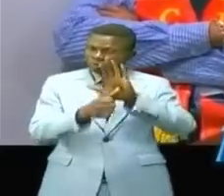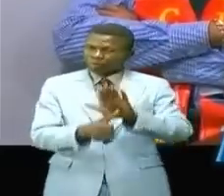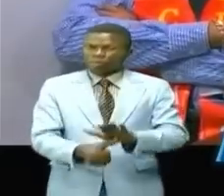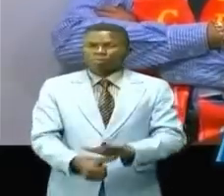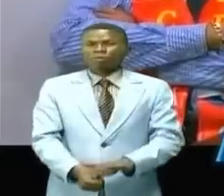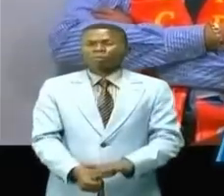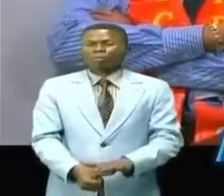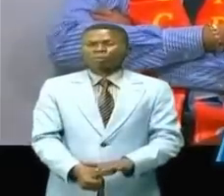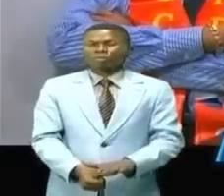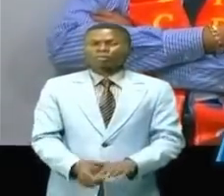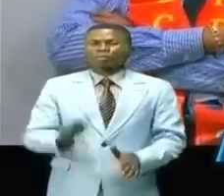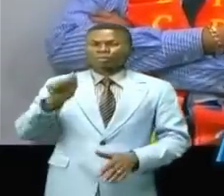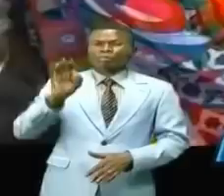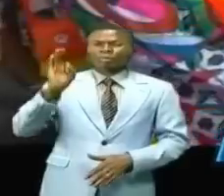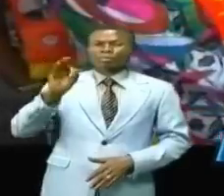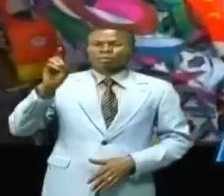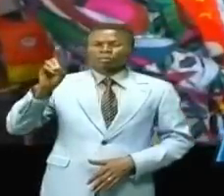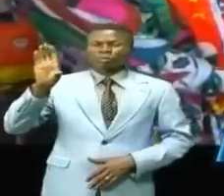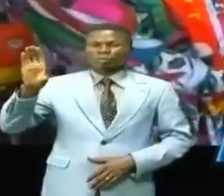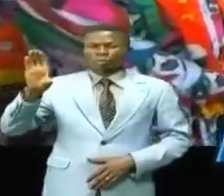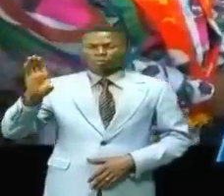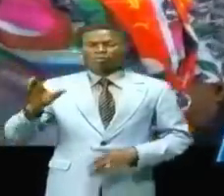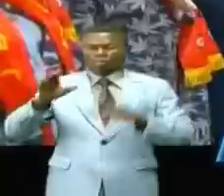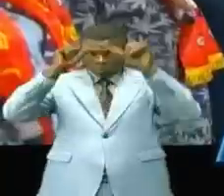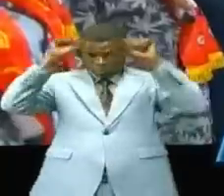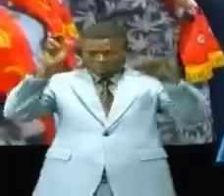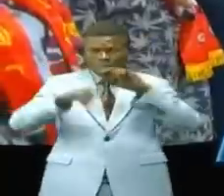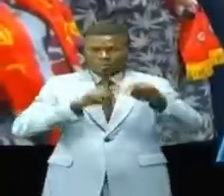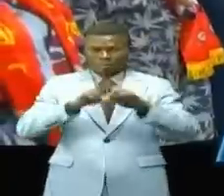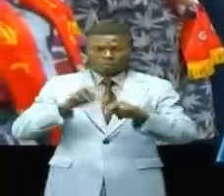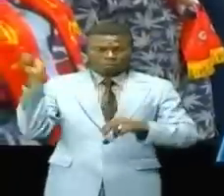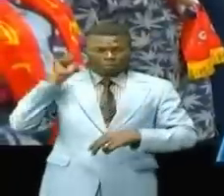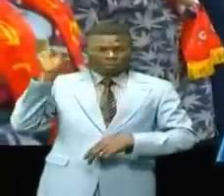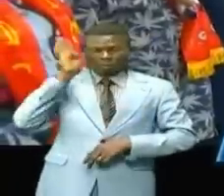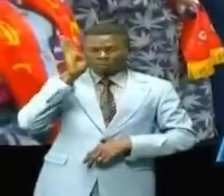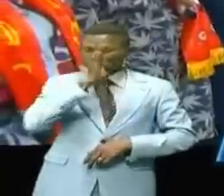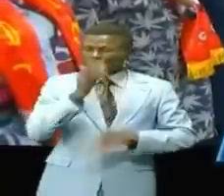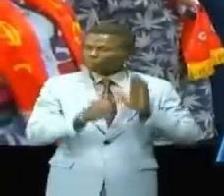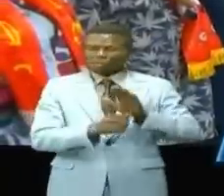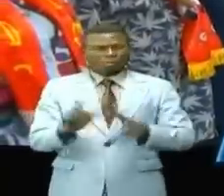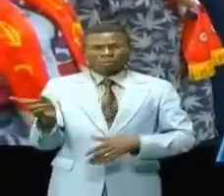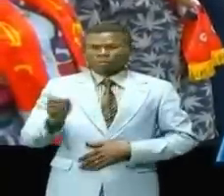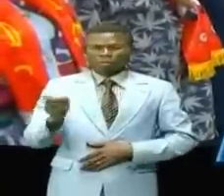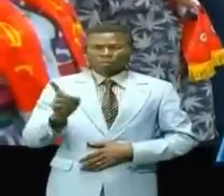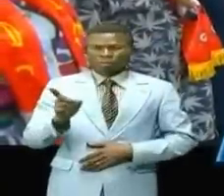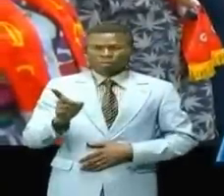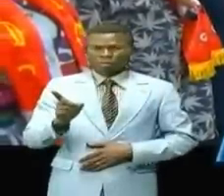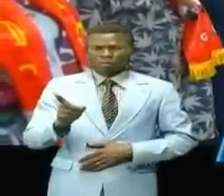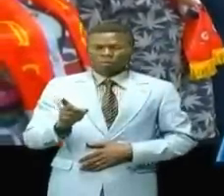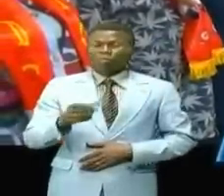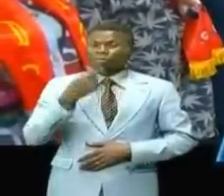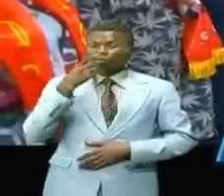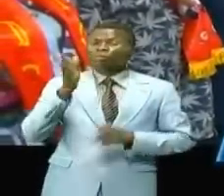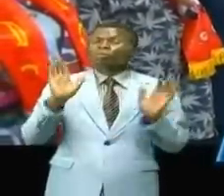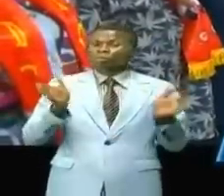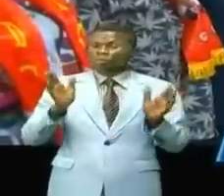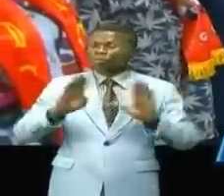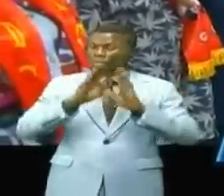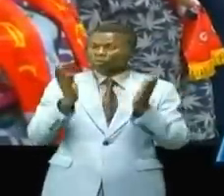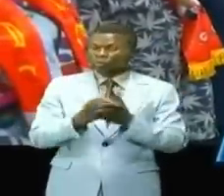discréditer l'AFDCA et son président national, professeur Modeste Baatilou-Kwebo, et mettons en garde tous